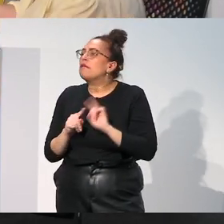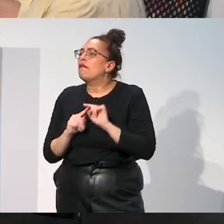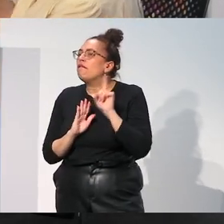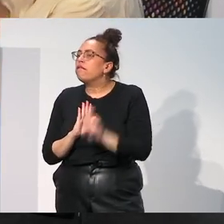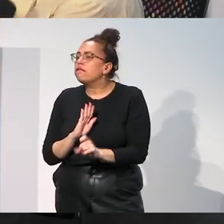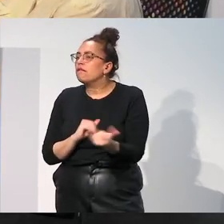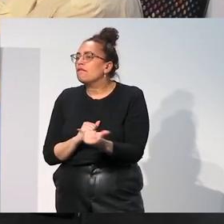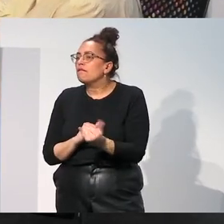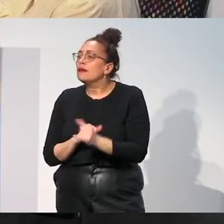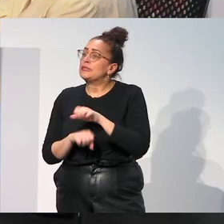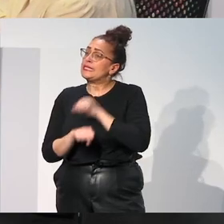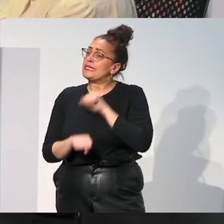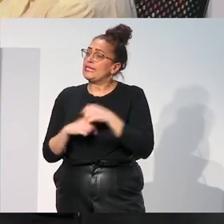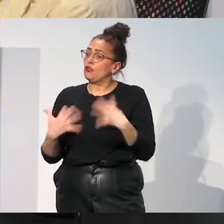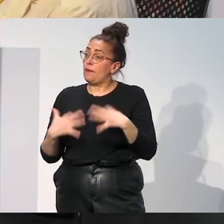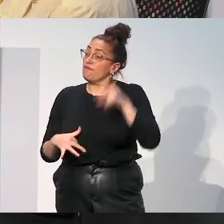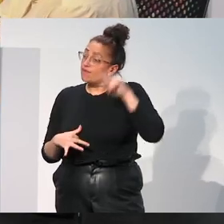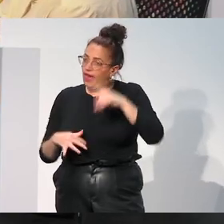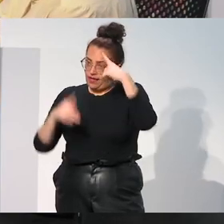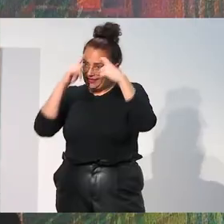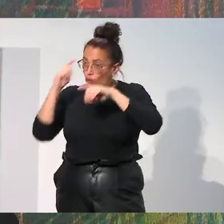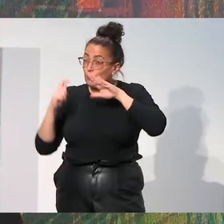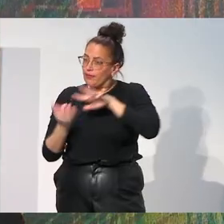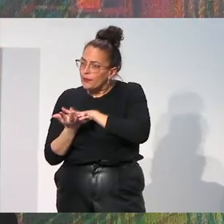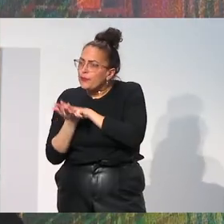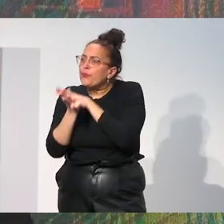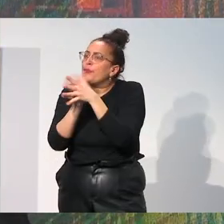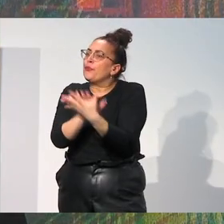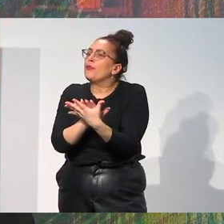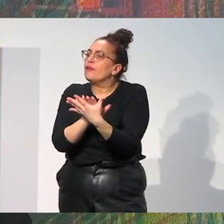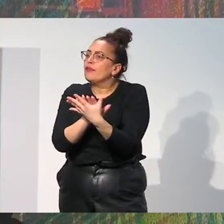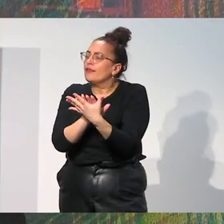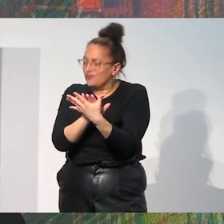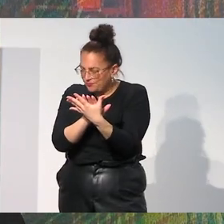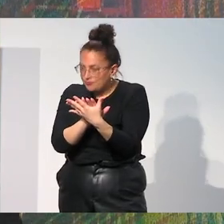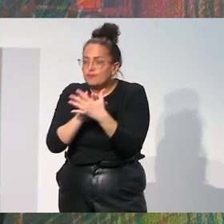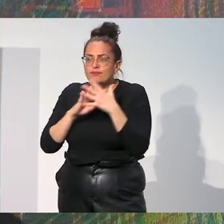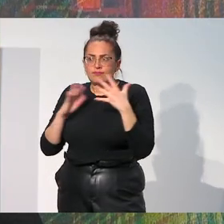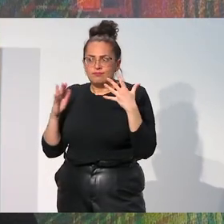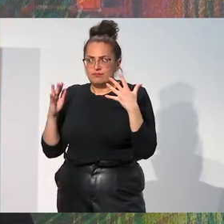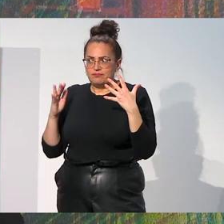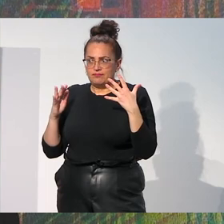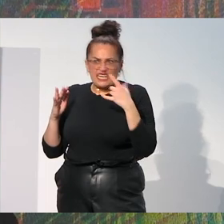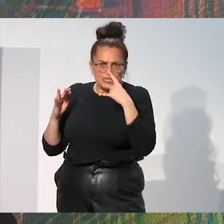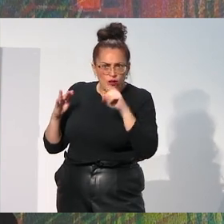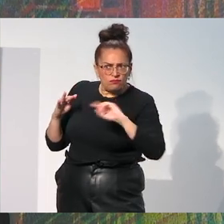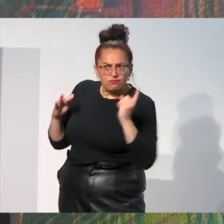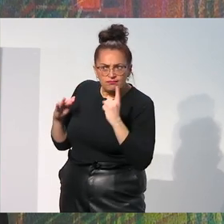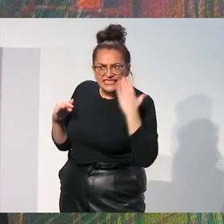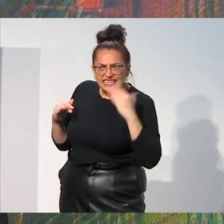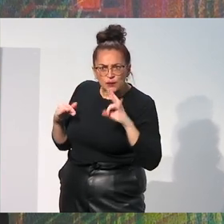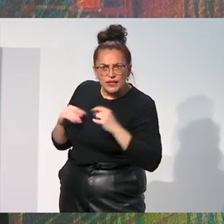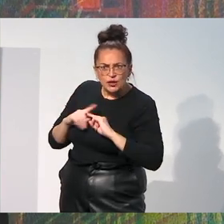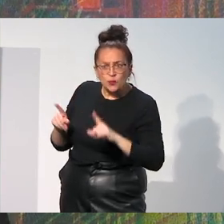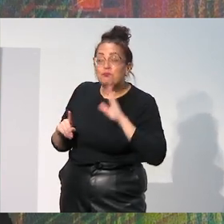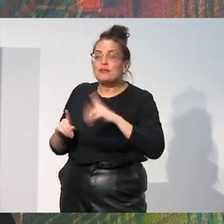sur comment est née la théorie de l'évolution et ce que c'est. Et à mon avis, ce n'est pas encore tout à fait passé dans le grand public ce que c'est vraiment la